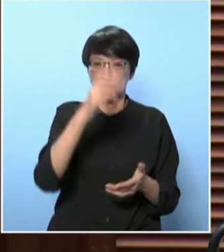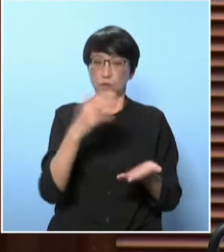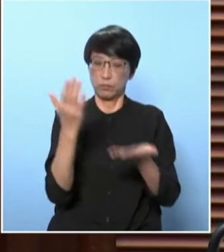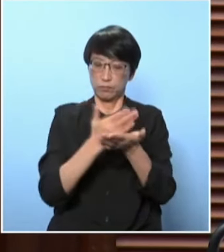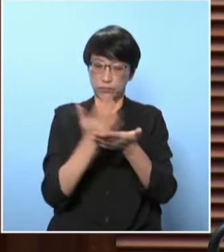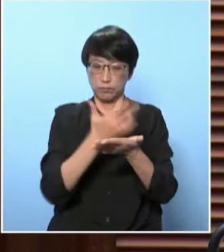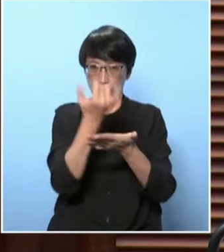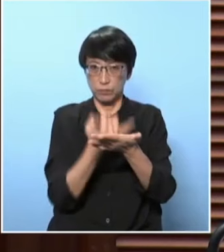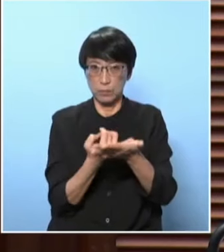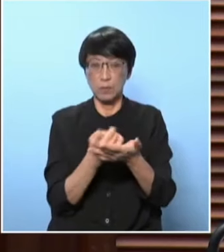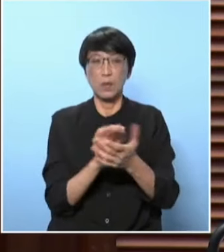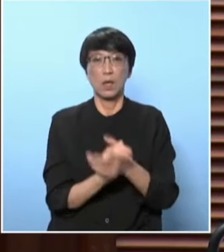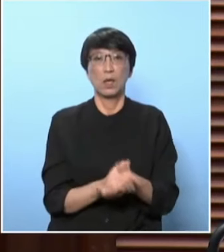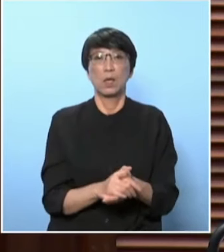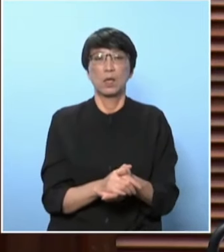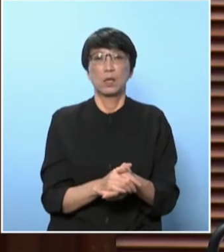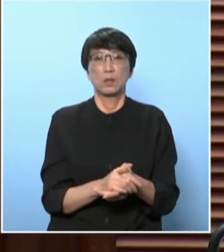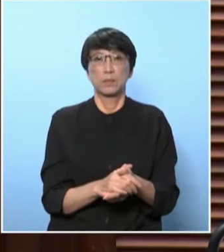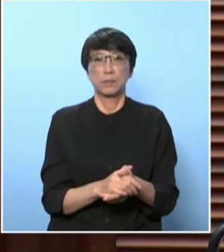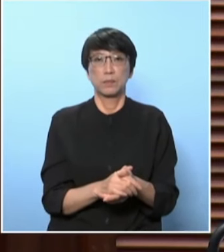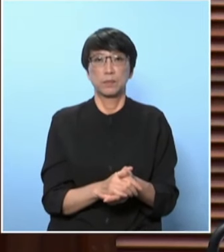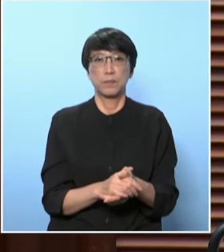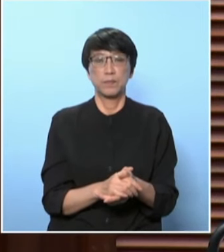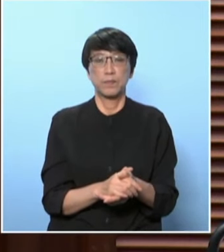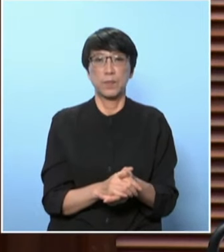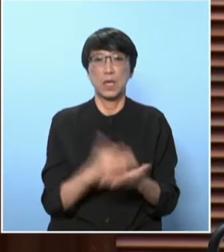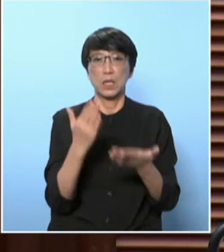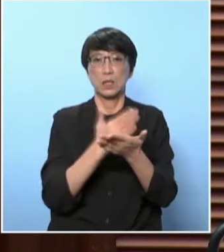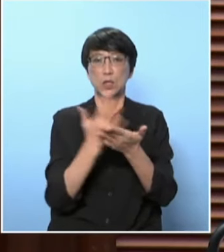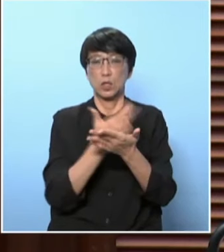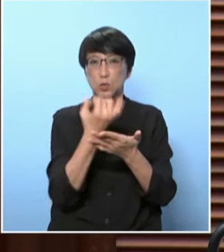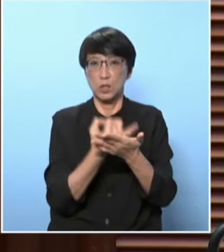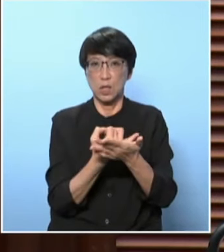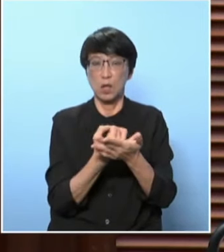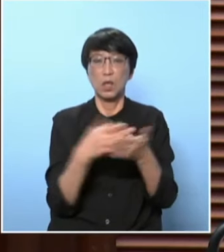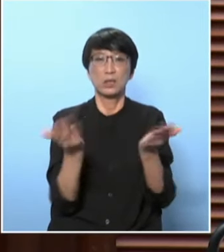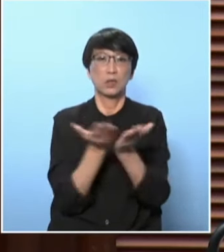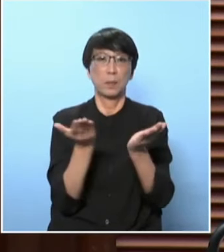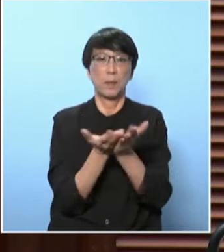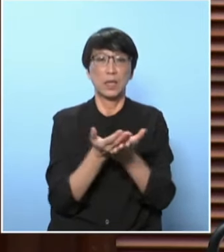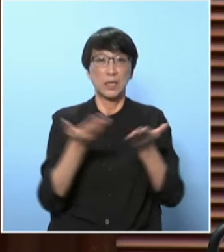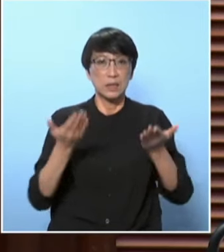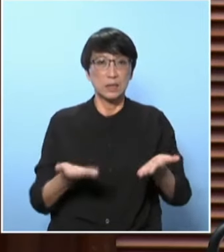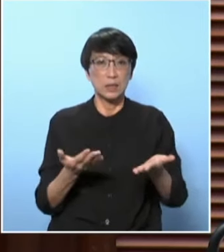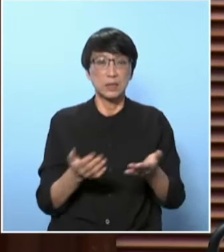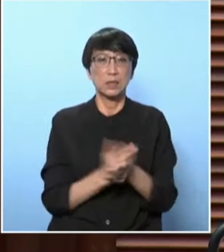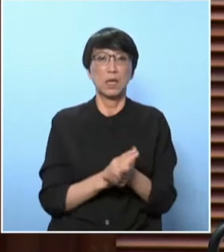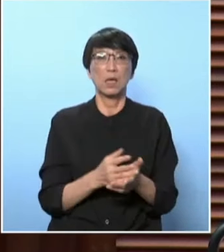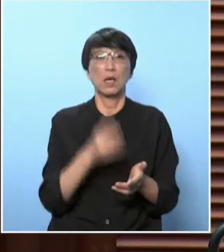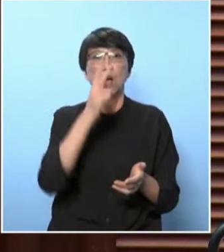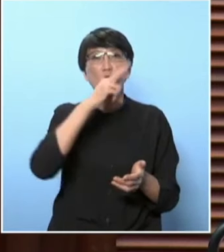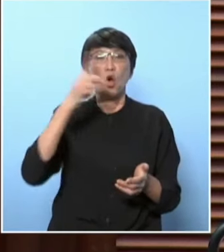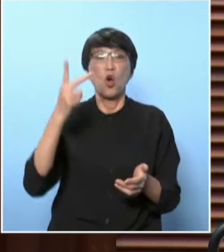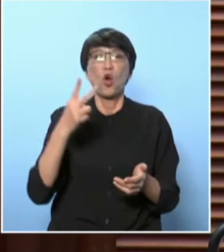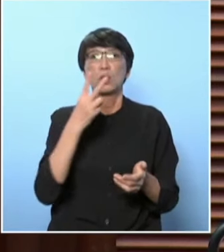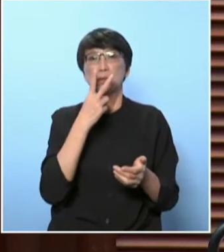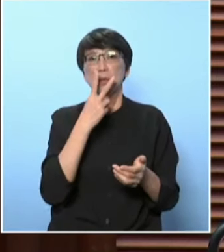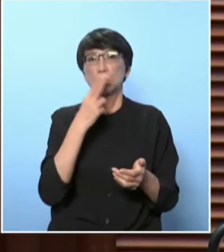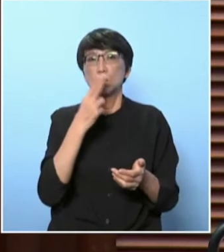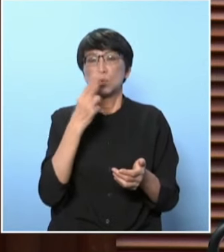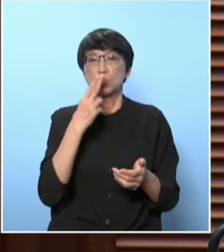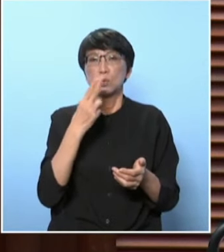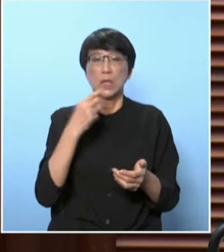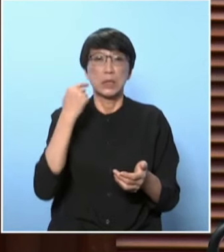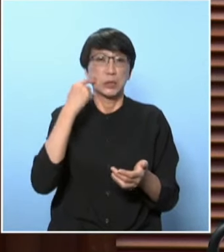那個我哋嘅住户嘅嗰、那個調查啦，就反映到咧，其實而家加味煙嗰個問題係好嚴重